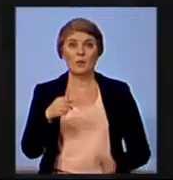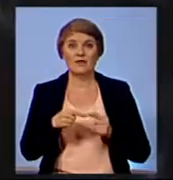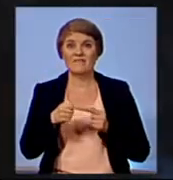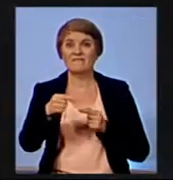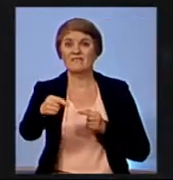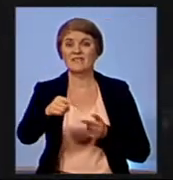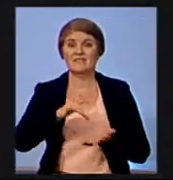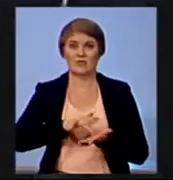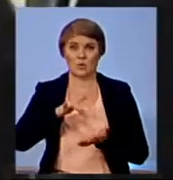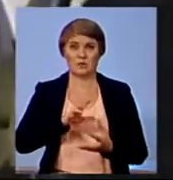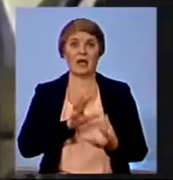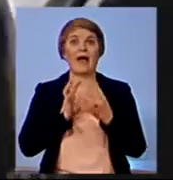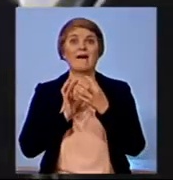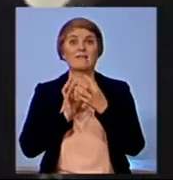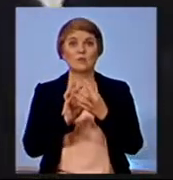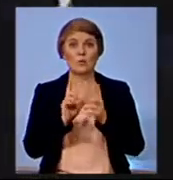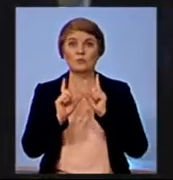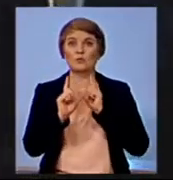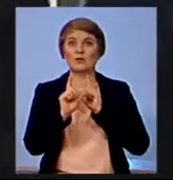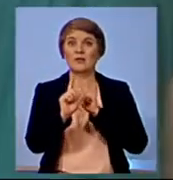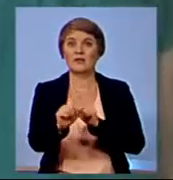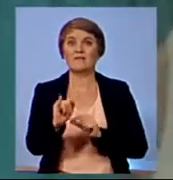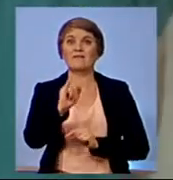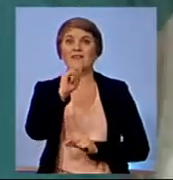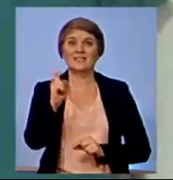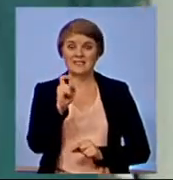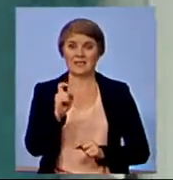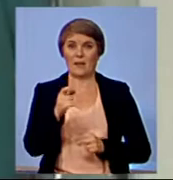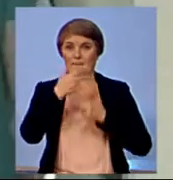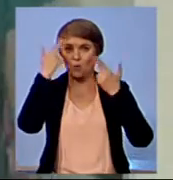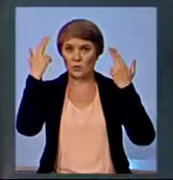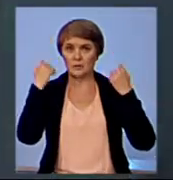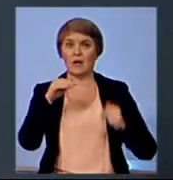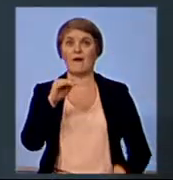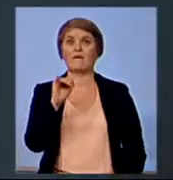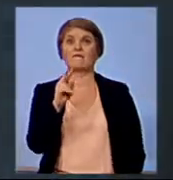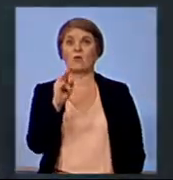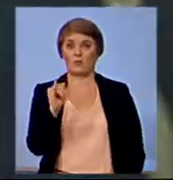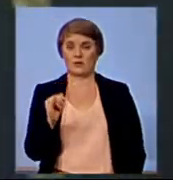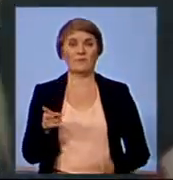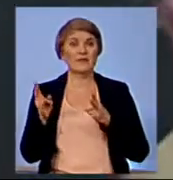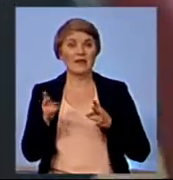столиці автобус їхав із монастиря Фоки. Травмованих доправили до лікарень Тбілісі та